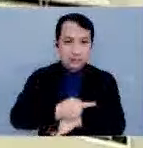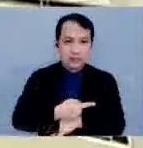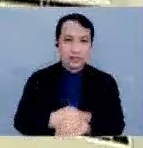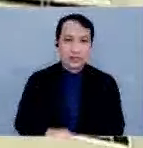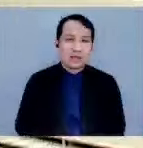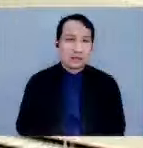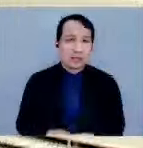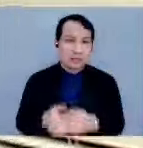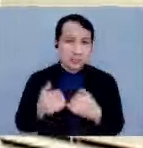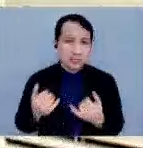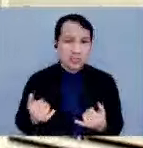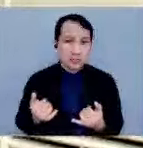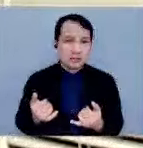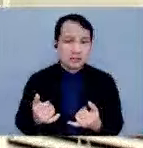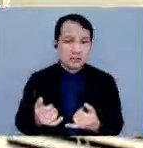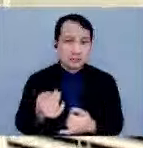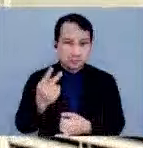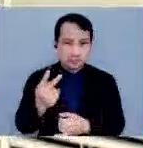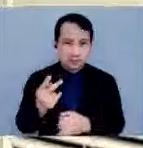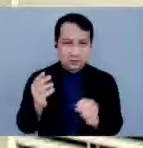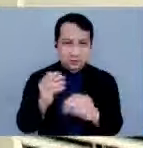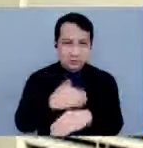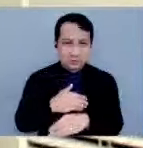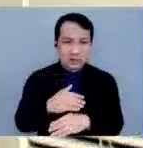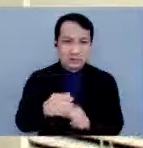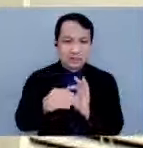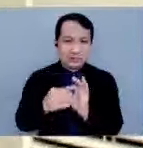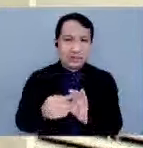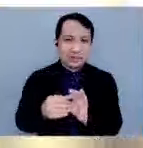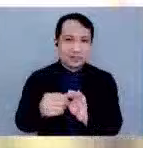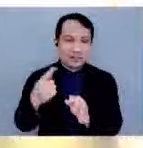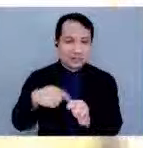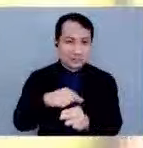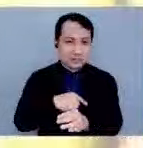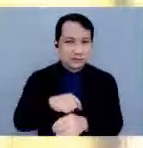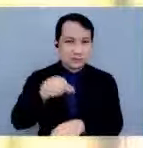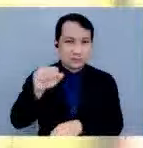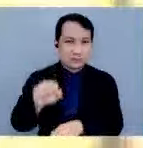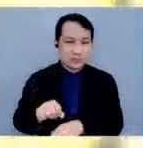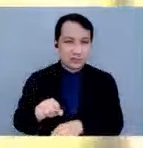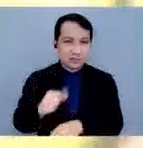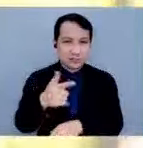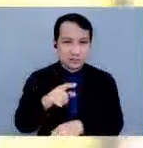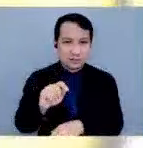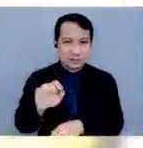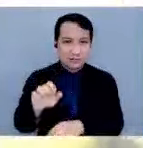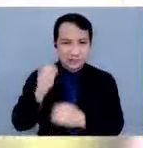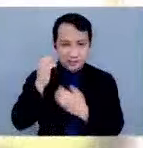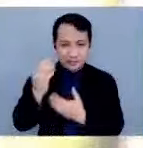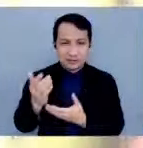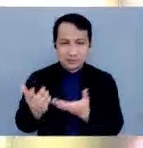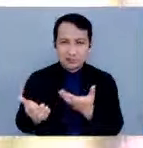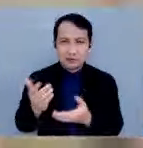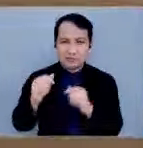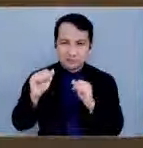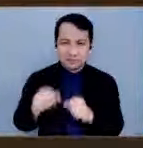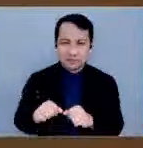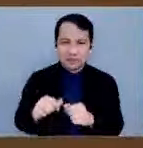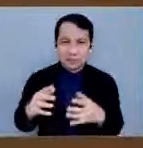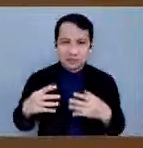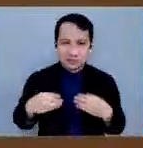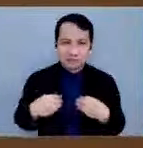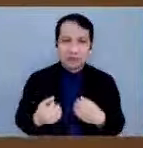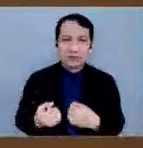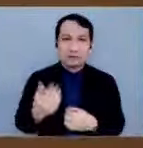mayroong dalawang kwarto dito sa detention facility na ito, bandang South Gate ng Batasang Pambansa. Pero kaya raw nilang mag-accommodate ng hanggang